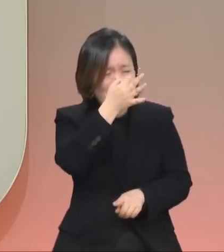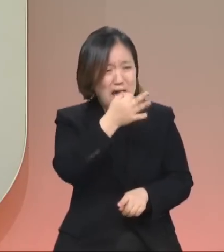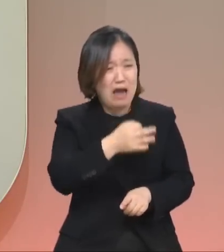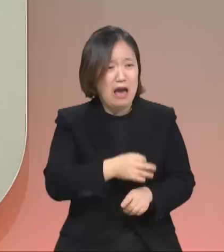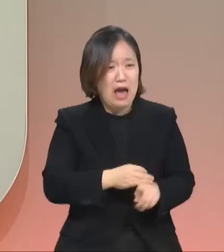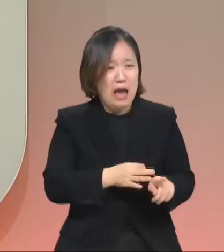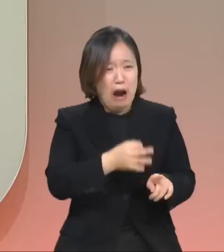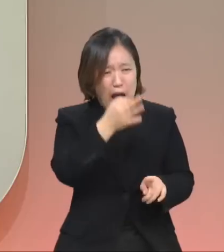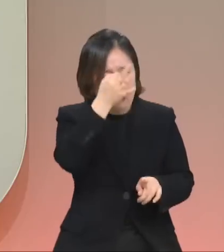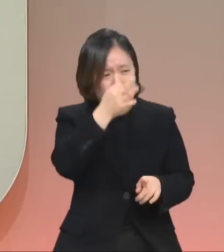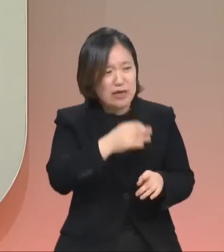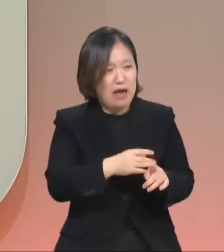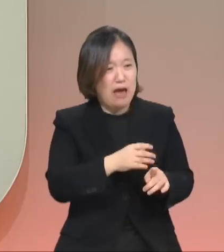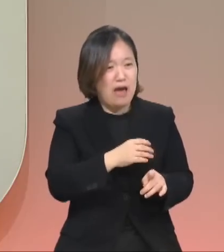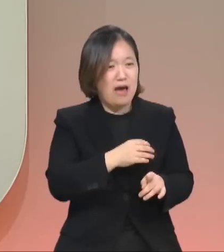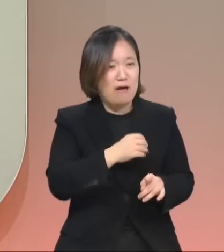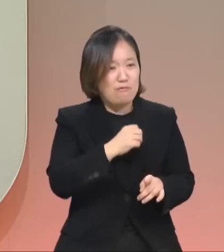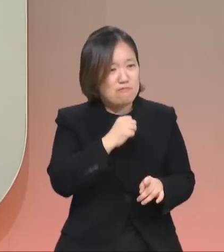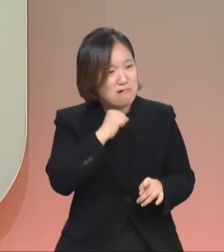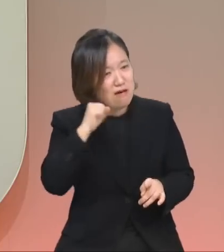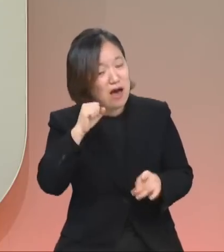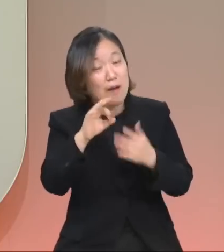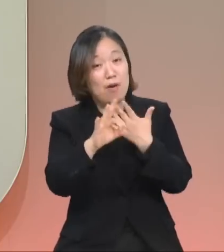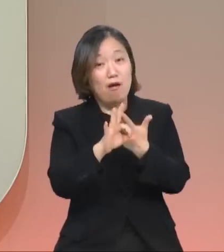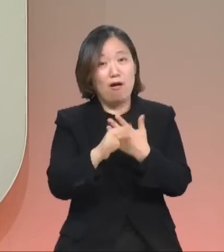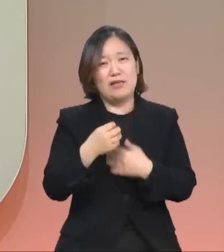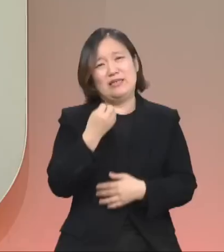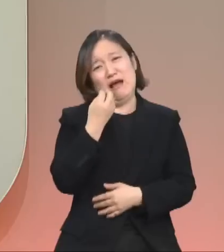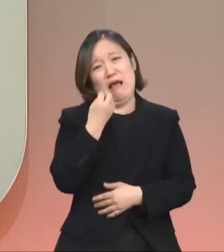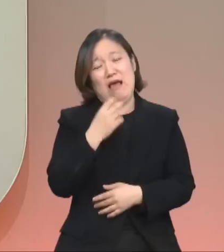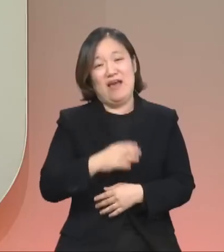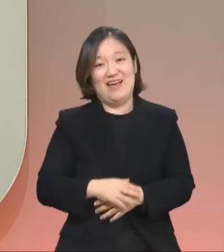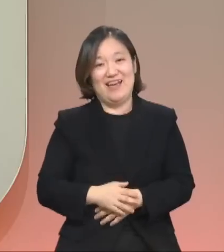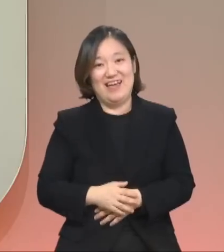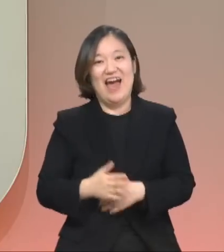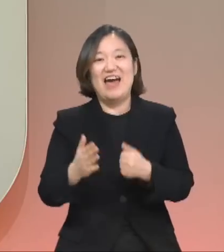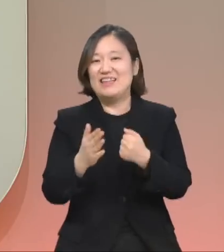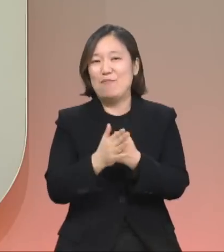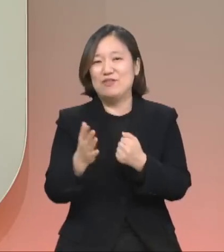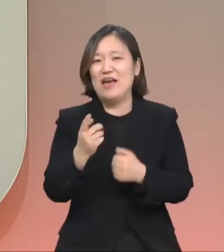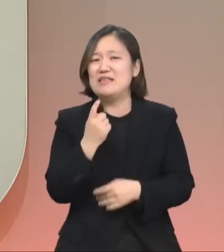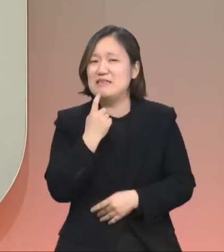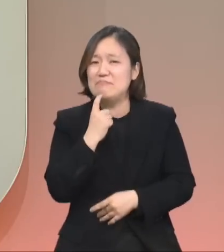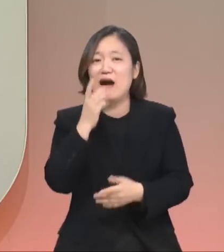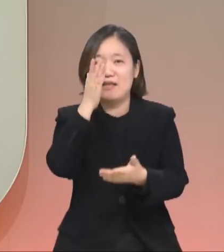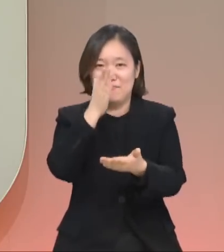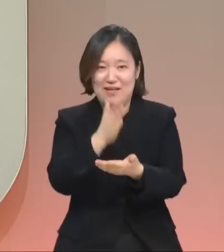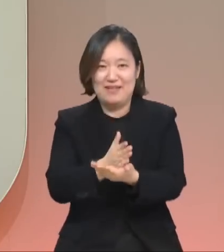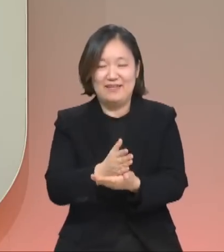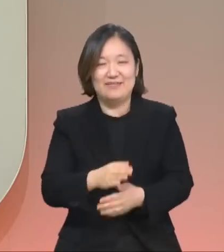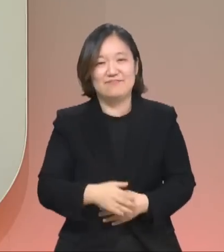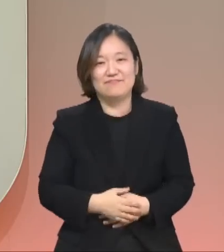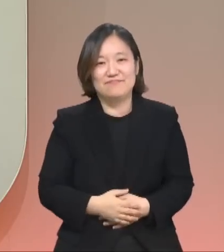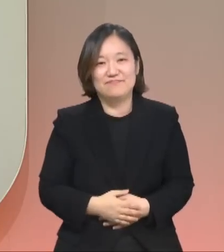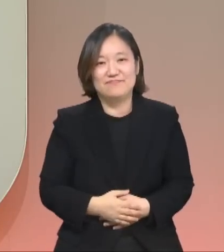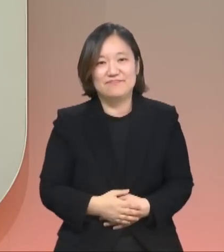편지를 보내주신 불자님은 지혜로우신 분인 것 같으니까 너무 이런 거에 집착 안 하시면 됩니다